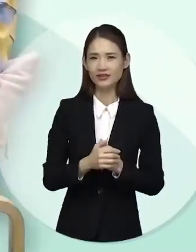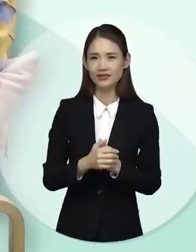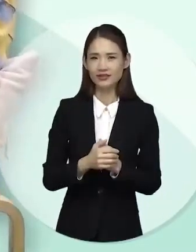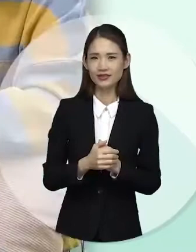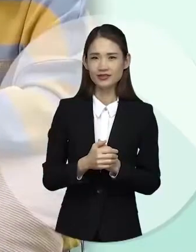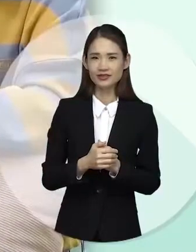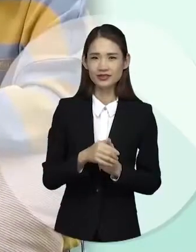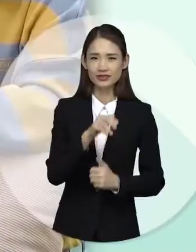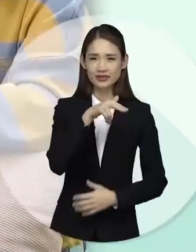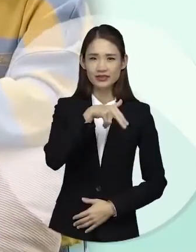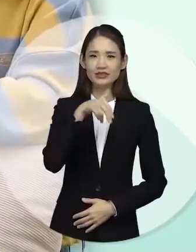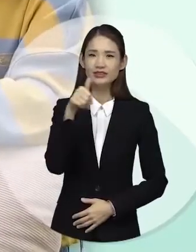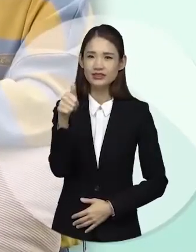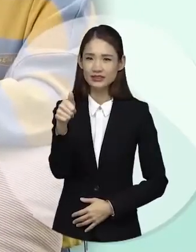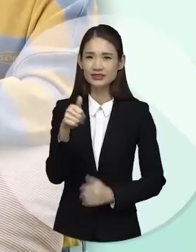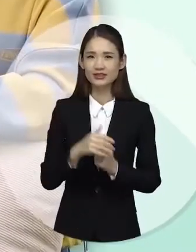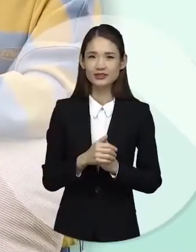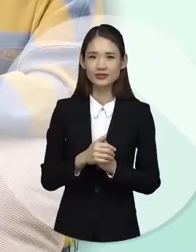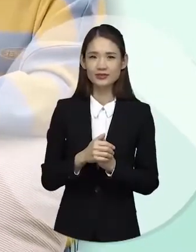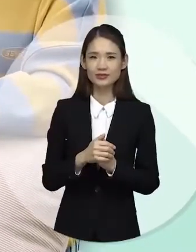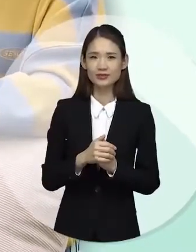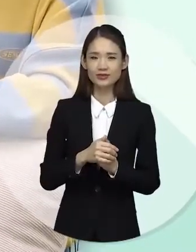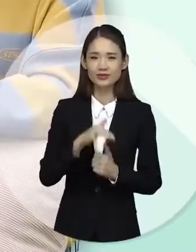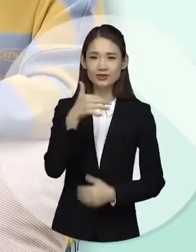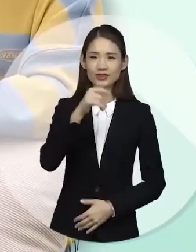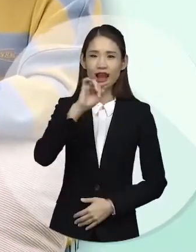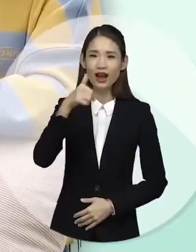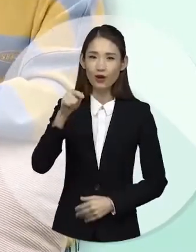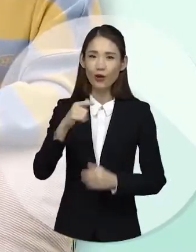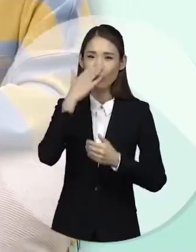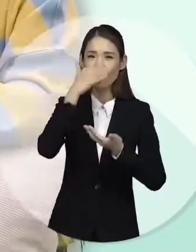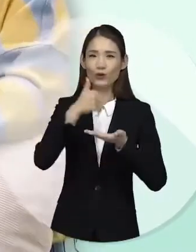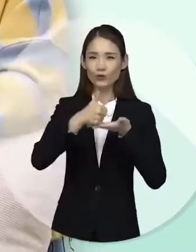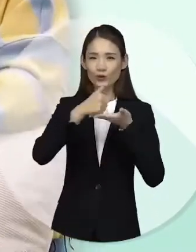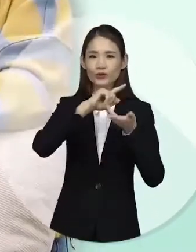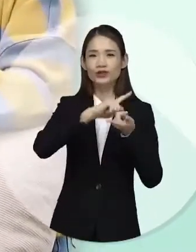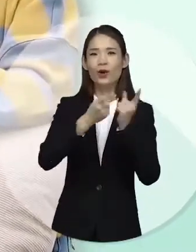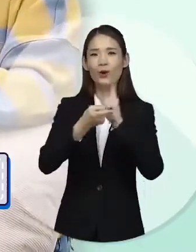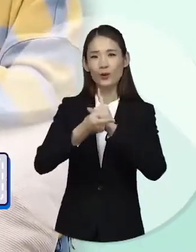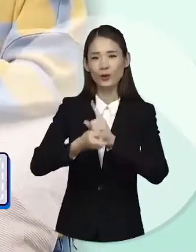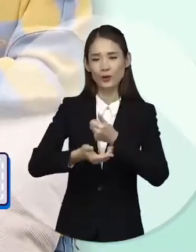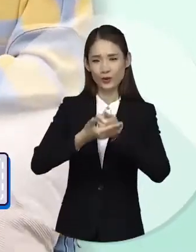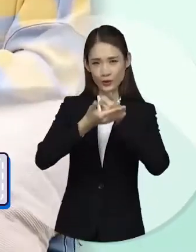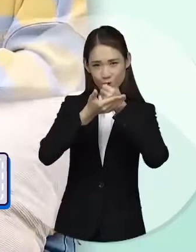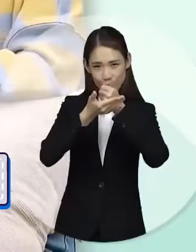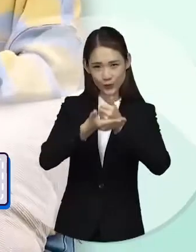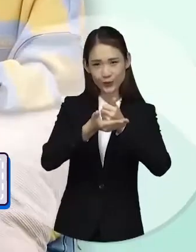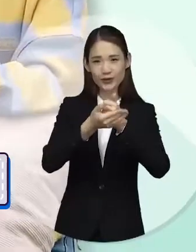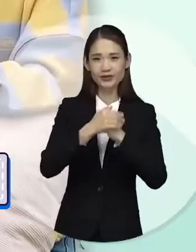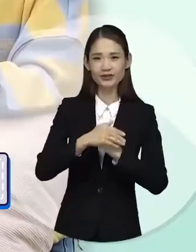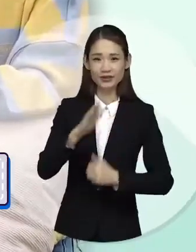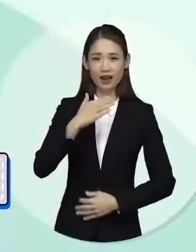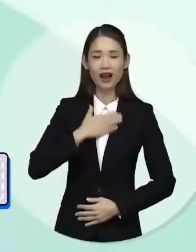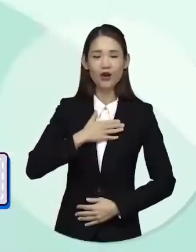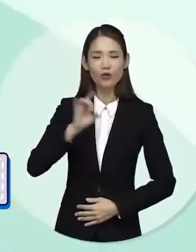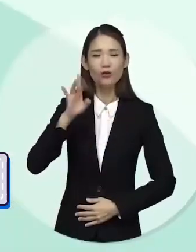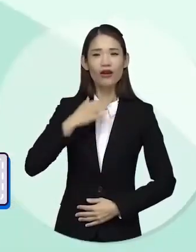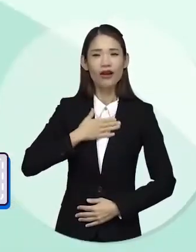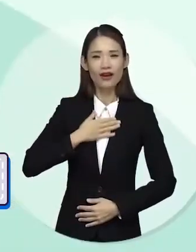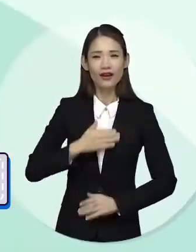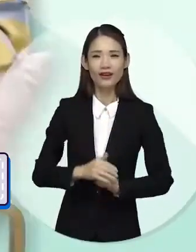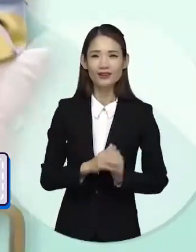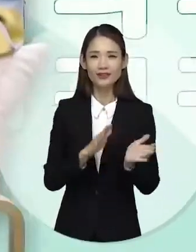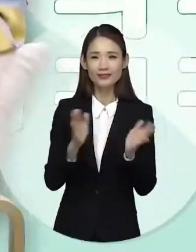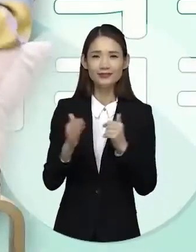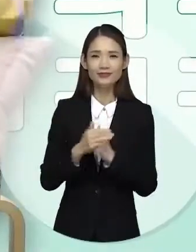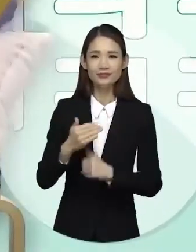거. COT 존중. 상호 존중. 네, 그래요. 그쵸, 알죠. 저 원래 알고 있었어요. 아닌 것 같은데. 원래